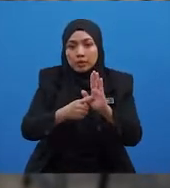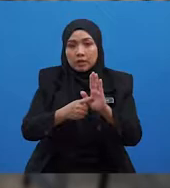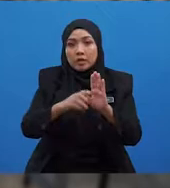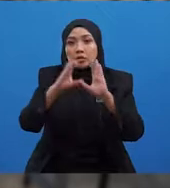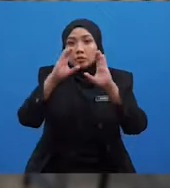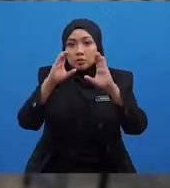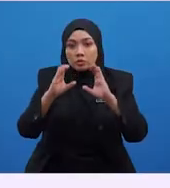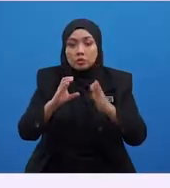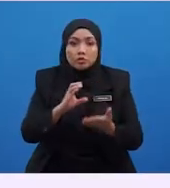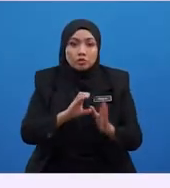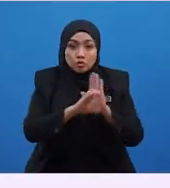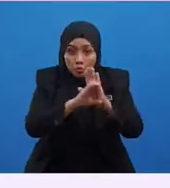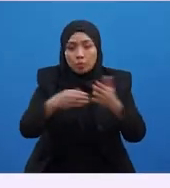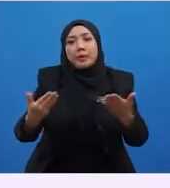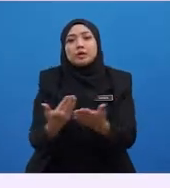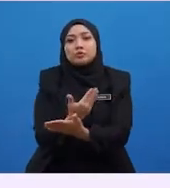tadi.